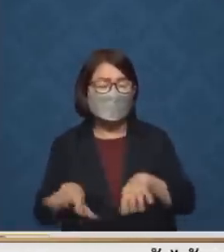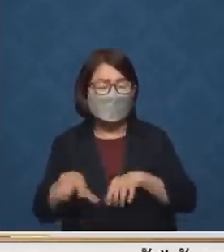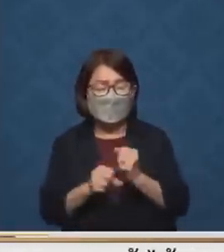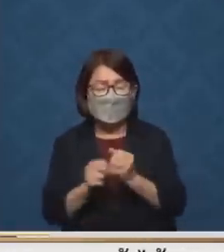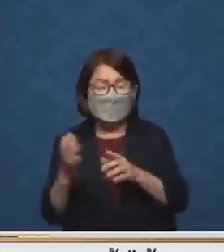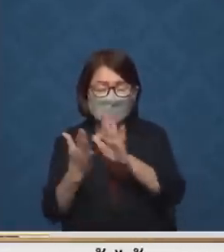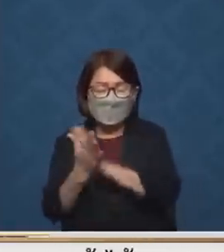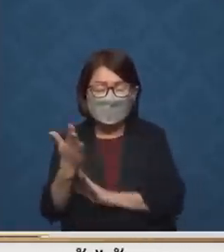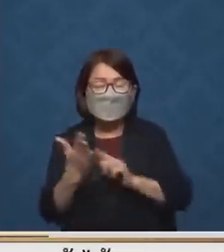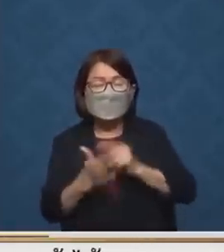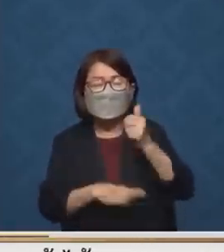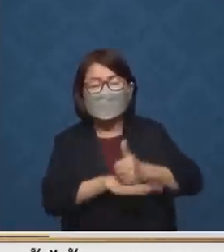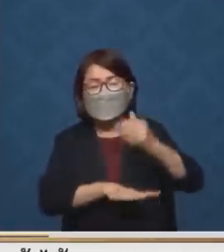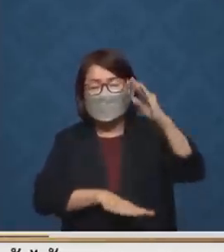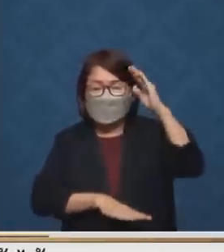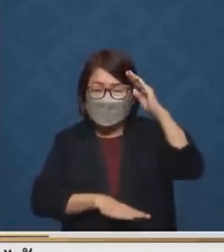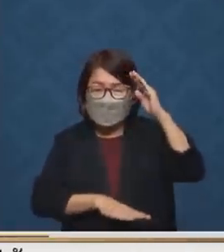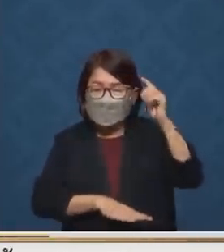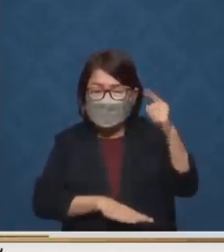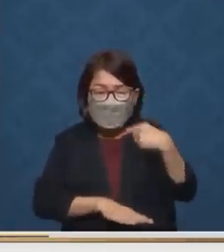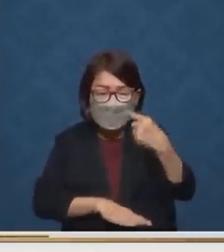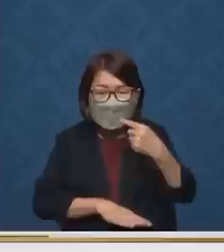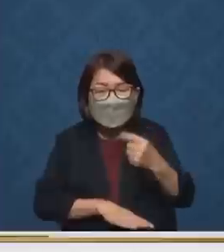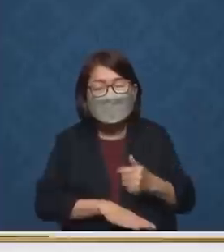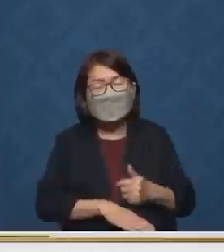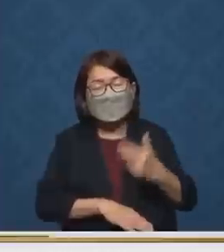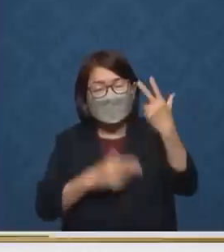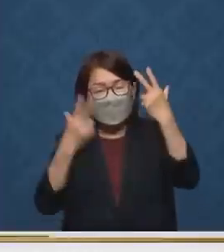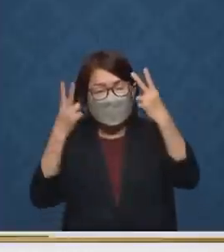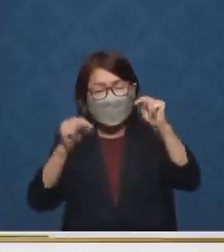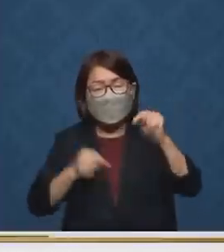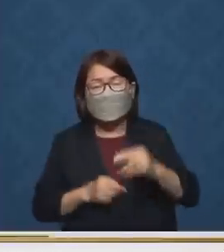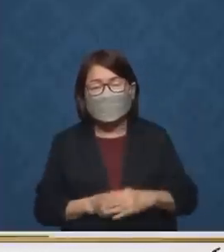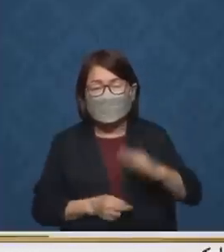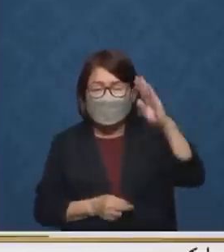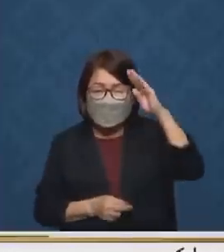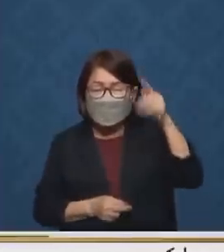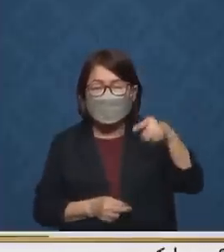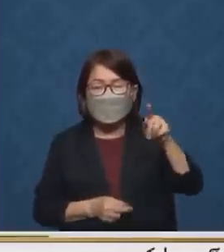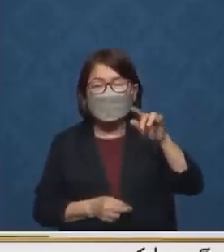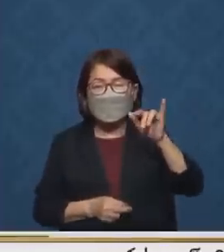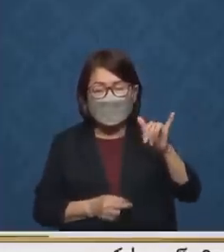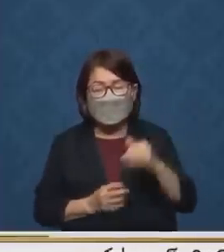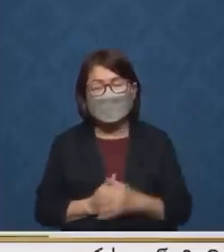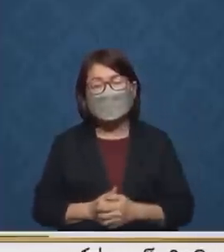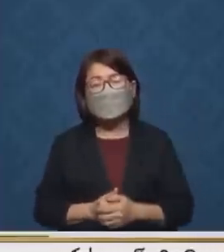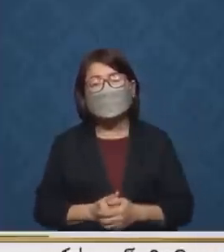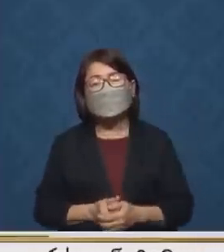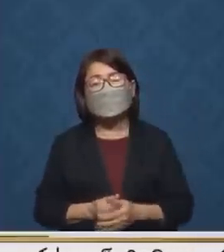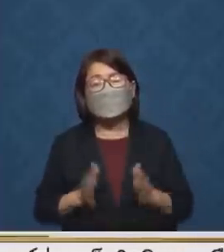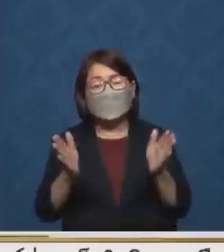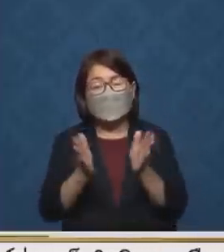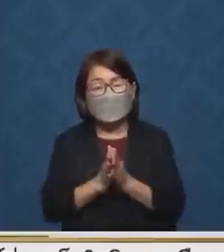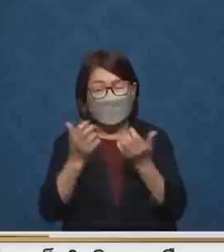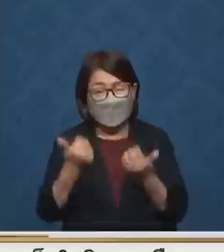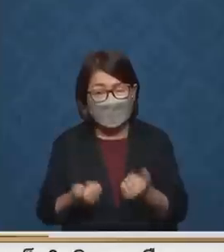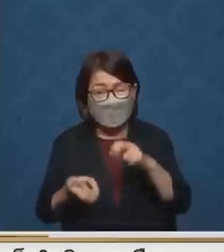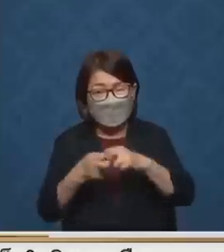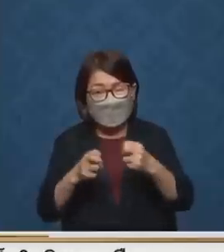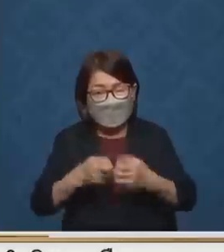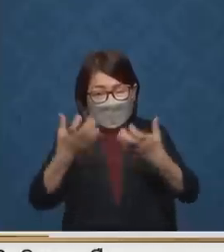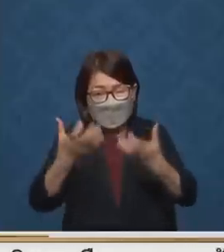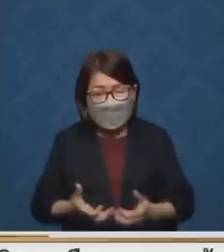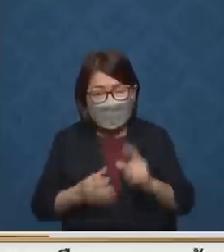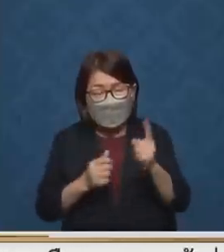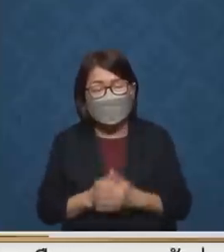ทัพสูงสุดนั่นกคอนายกรษมณตีผนเองประยตจ Grill O Nosและในวิกริยขนาดนี้ยังเร่ง